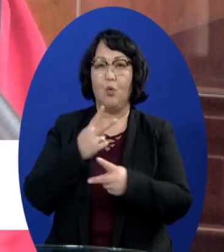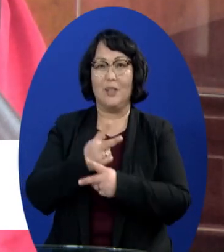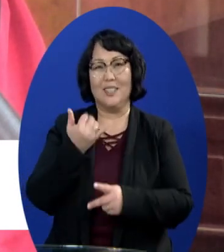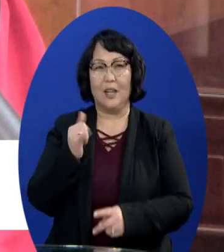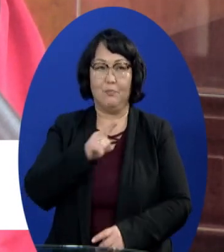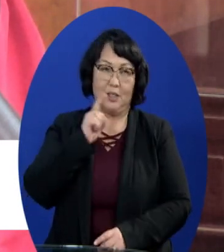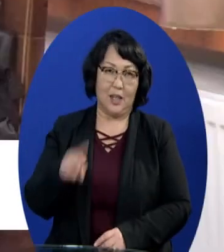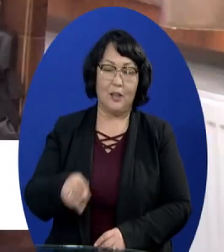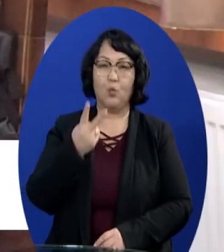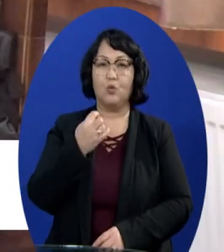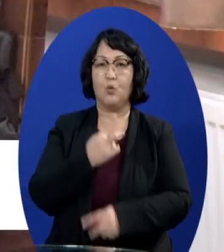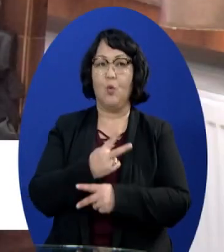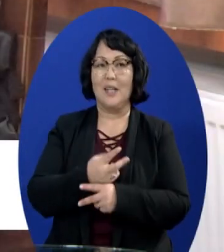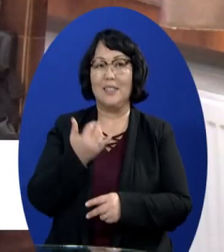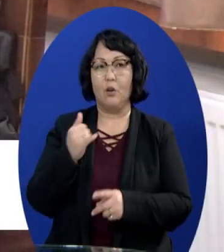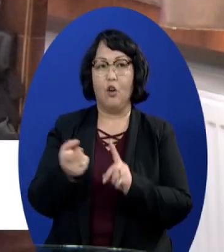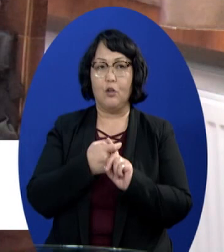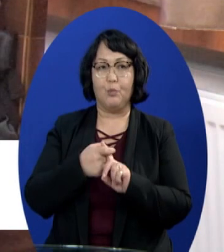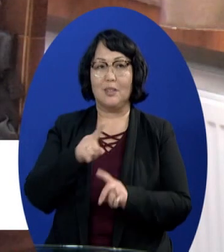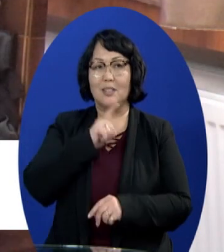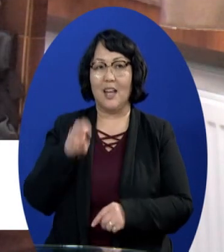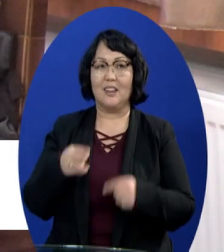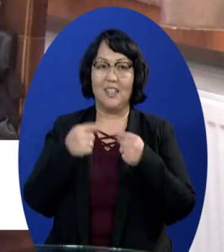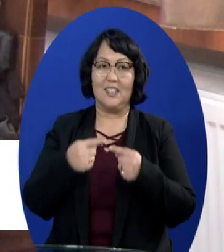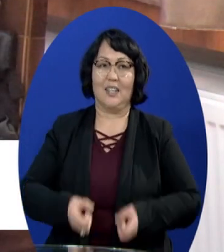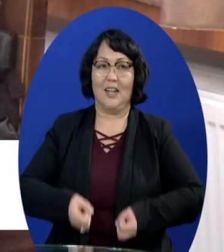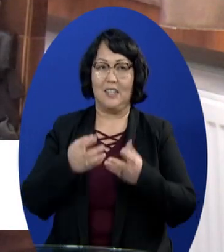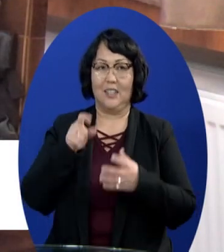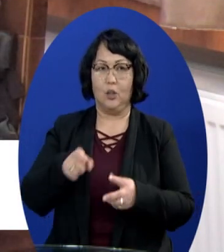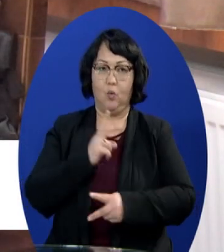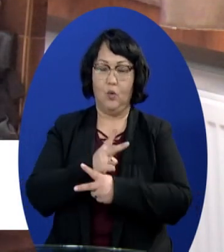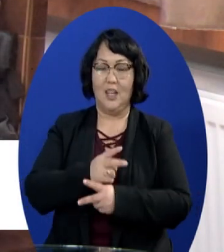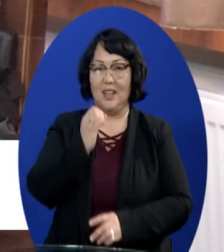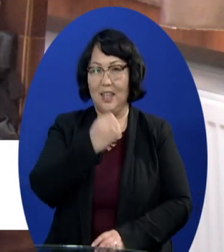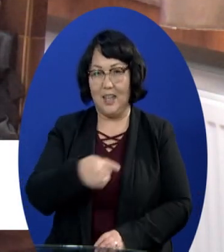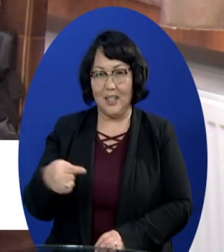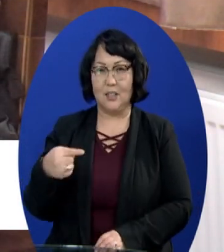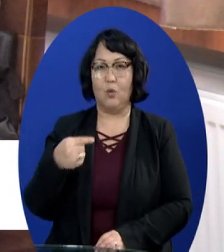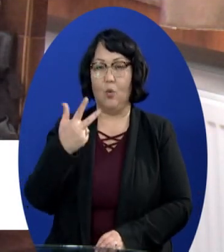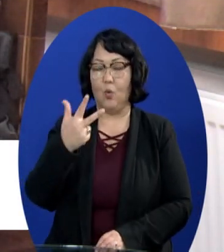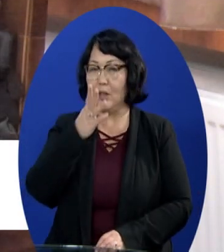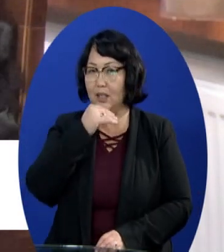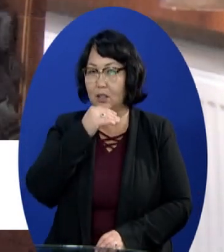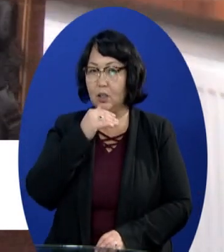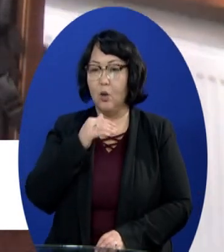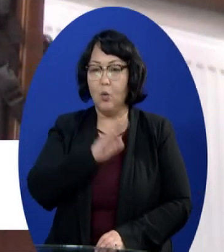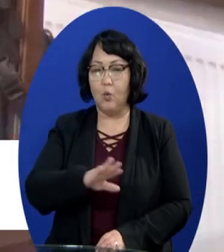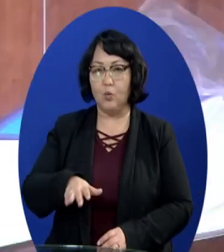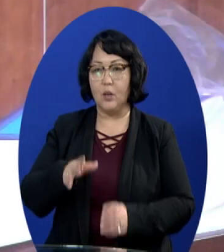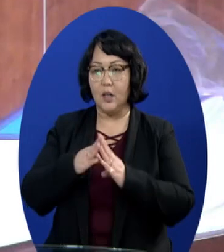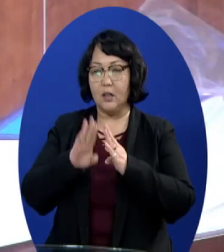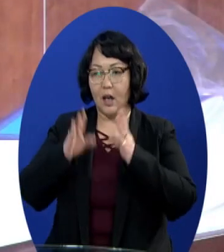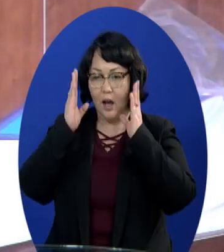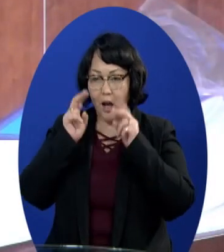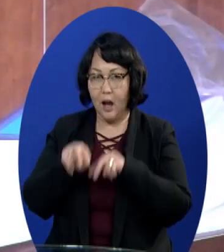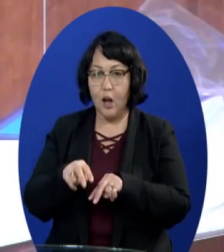холбогдох заалтыг зөрчсөн гэсэн дүгнэлтийг гаргалаа. Тодорхойлбол энэ хуулиараа тэгээс 3 хүртэлх насны хүүхдтэй асарч байгаа